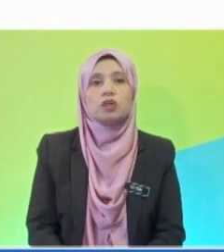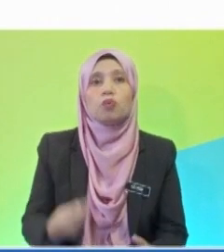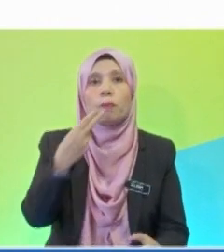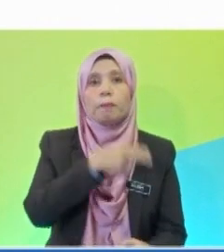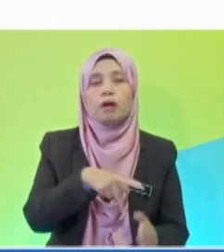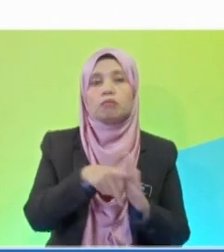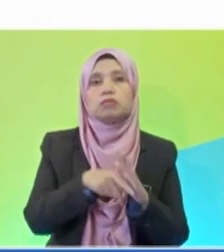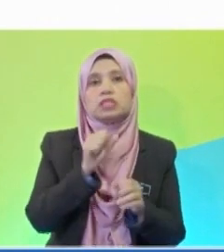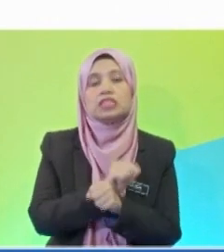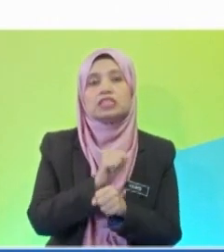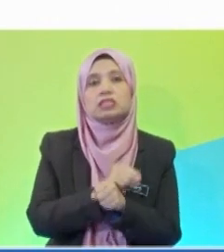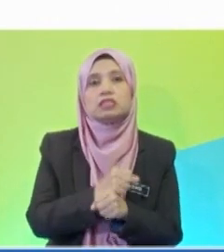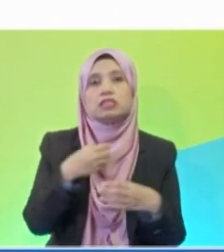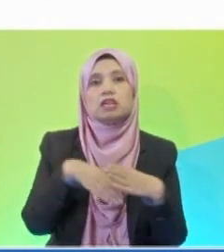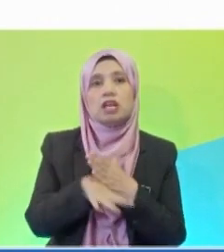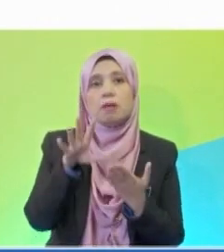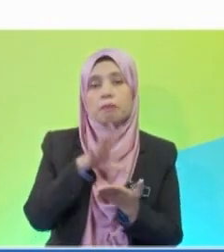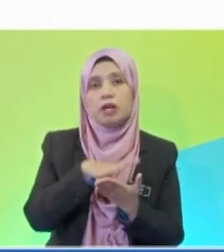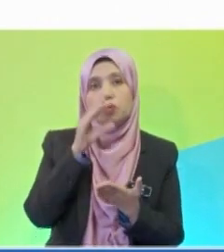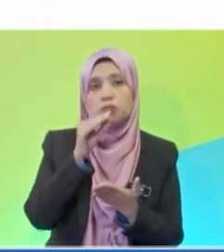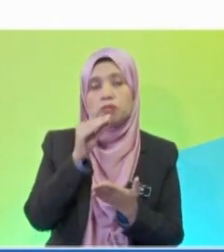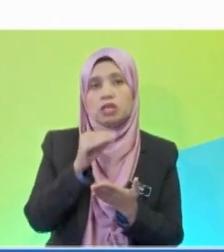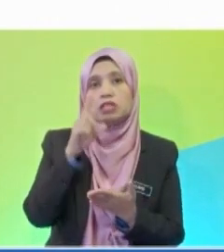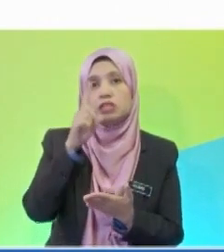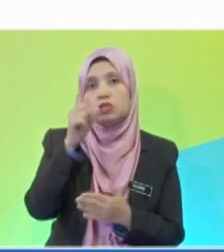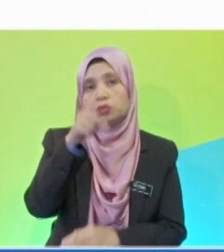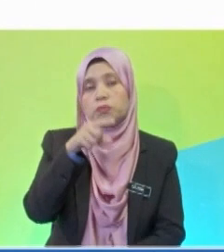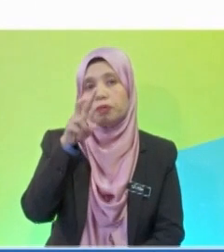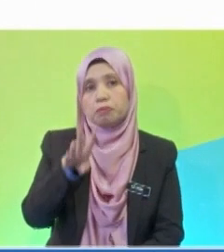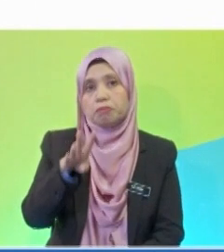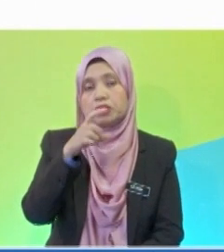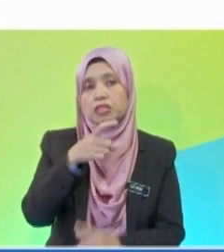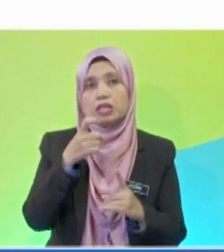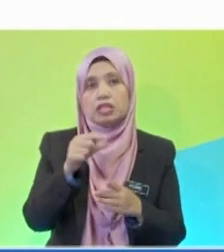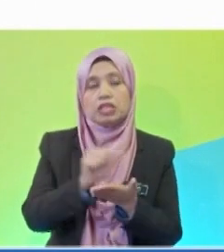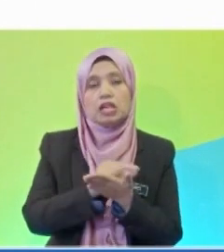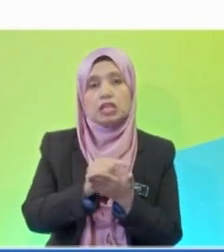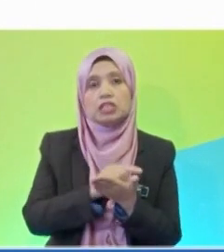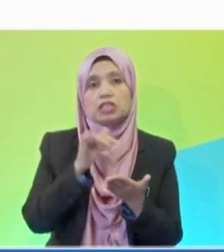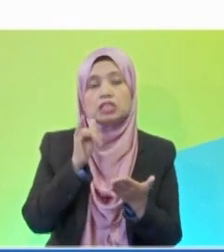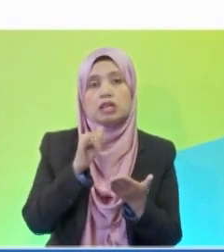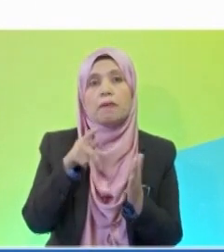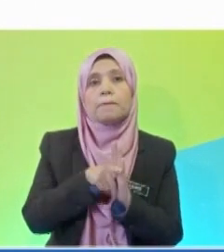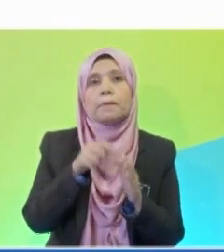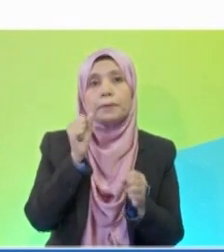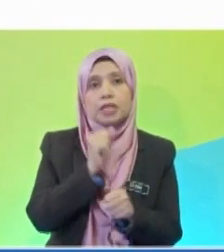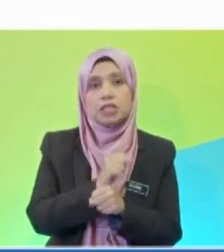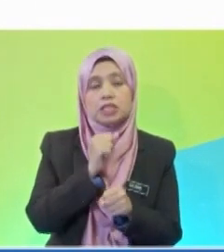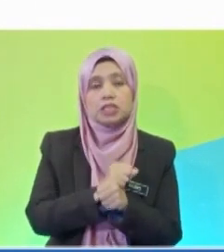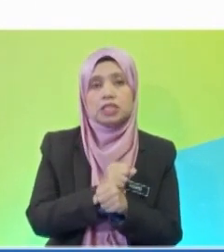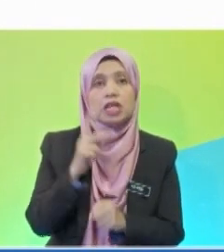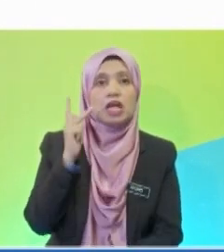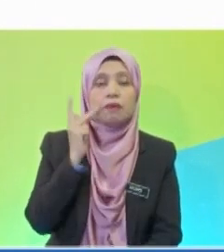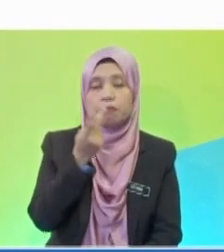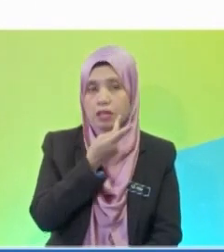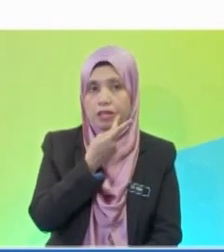pekerja. Sebab dalam maklumat tambahan dia kata 1/4 daripada gaji itu adalah pekerja kafeteria. Dia ada kaitan dengan kafeteria,